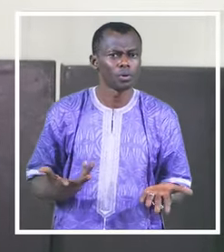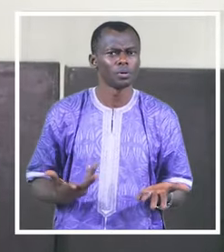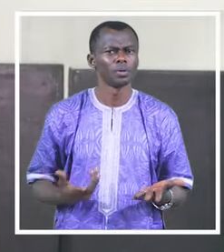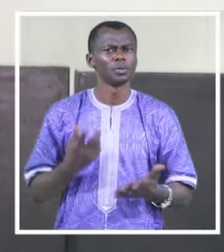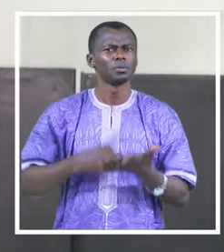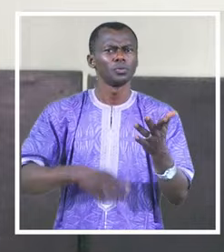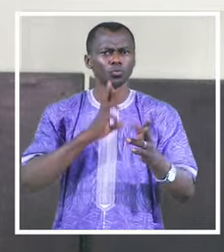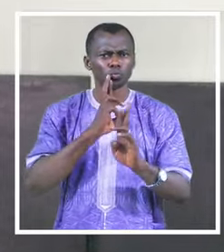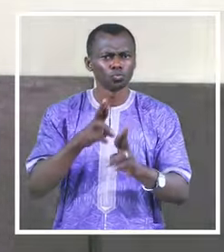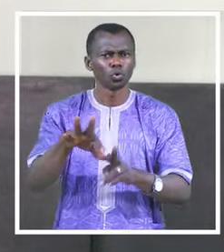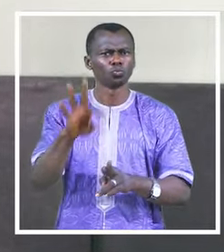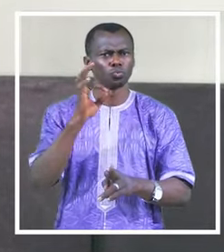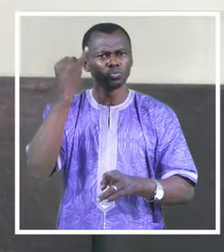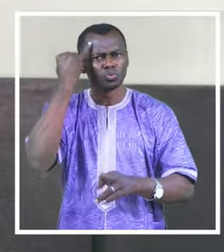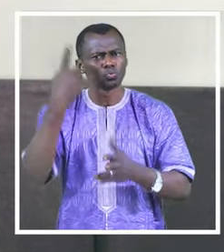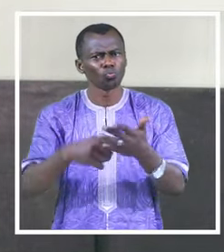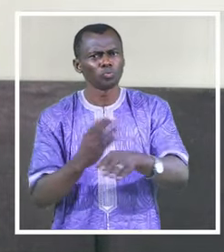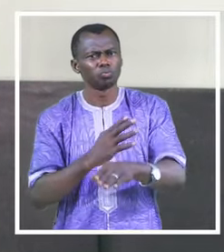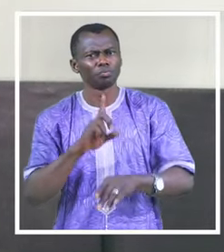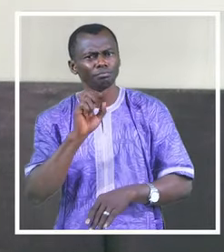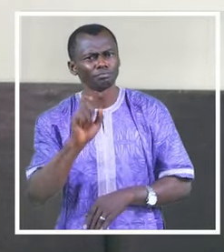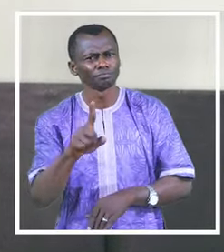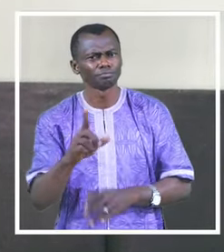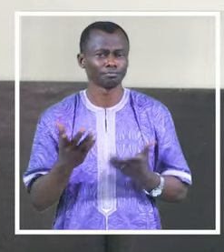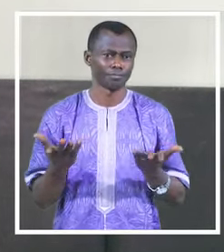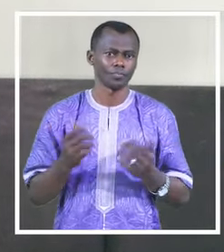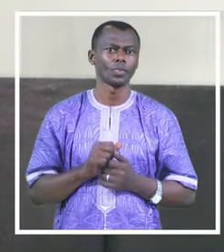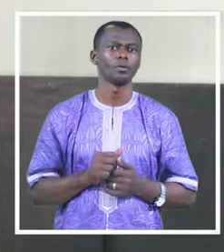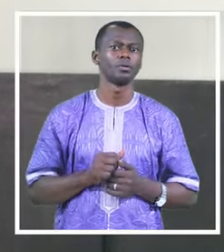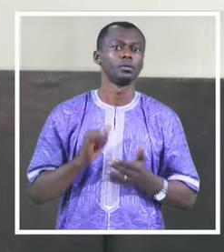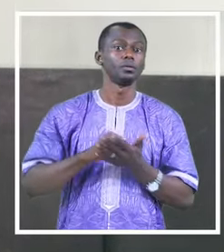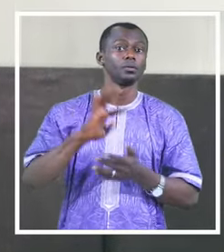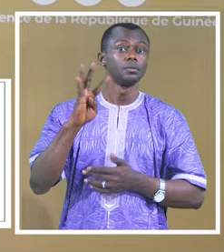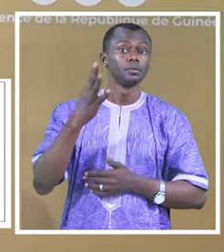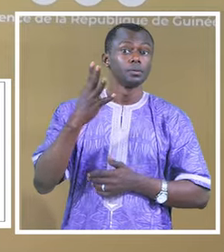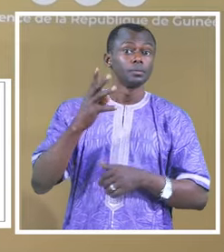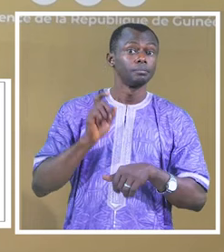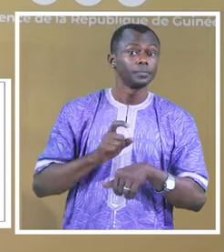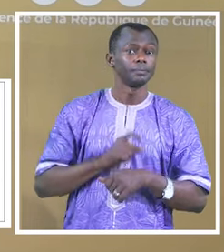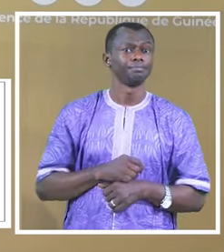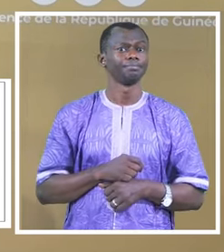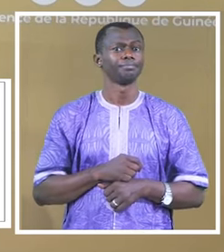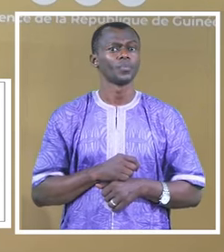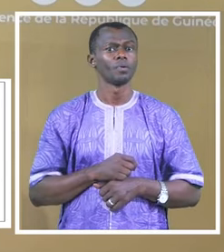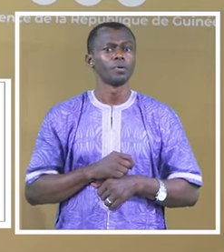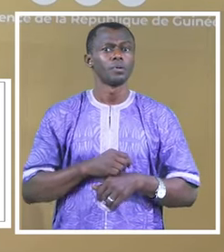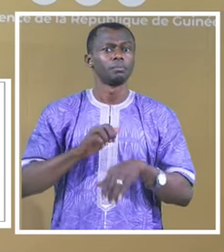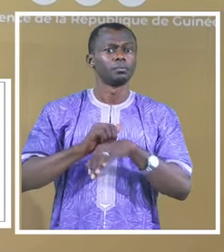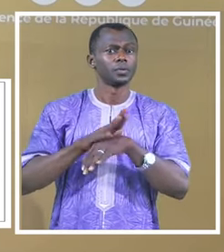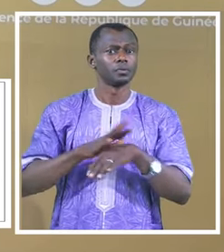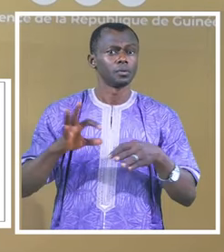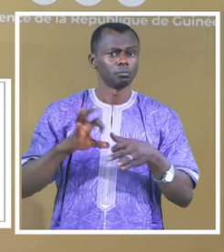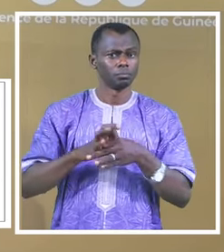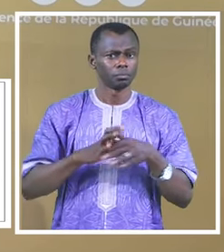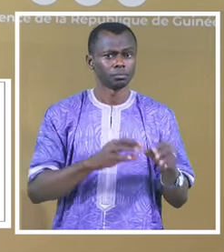que l'éducation doit être le socle du développement de notre pays. Ainsi, il a rappelé que,